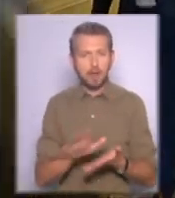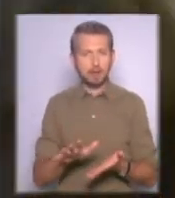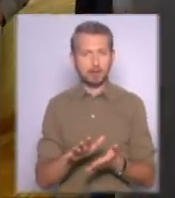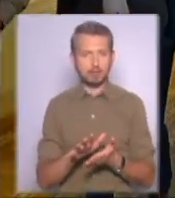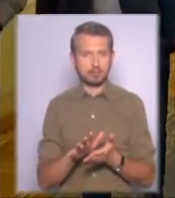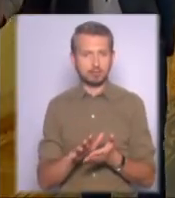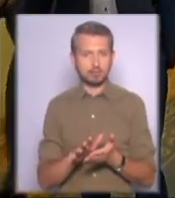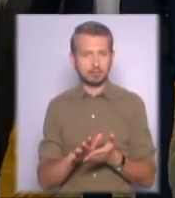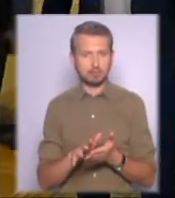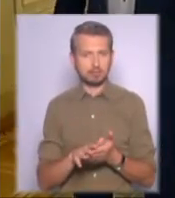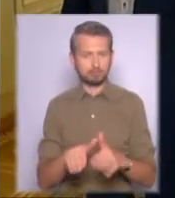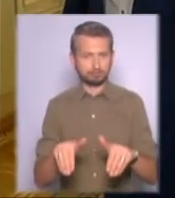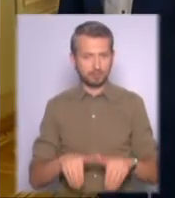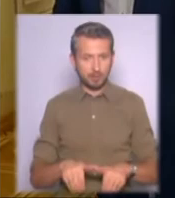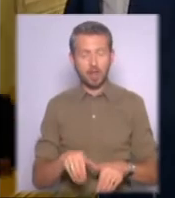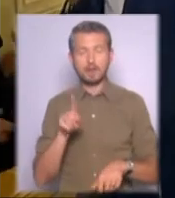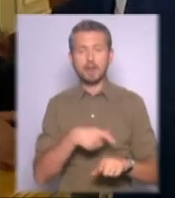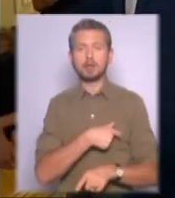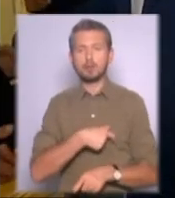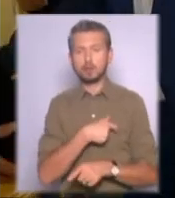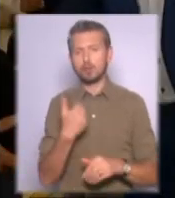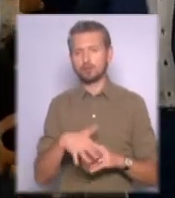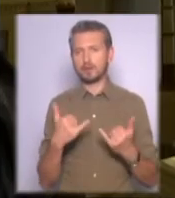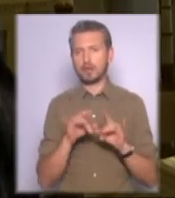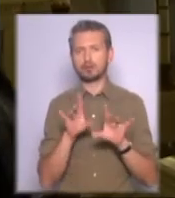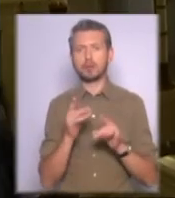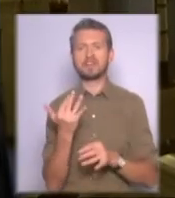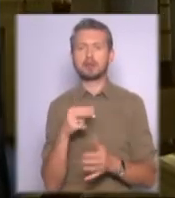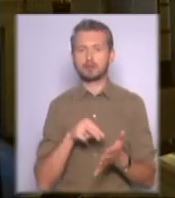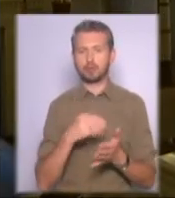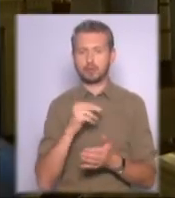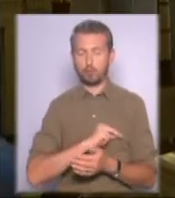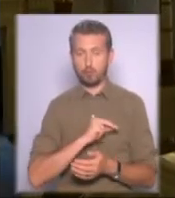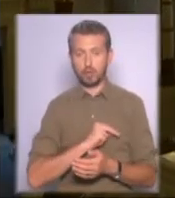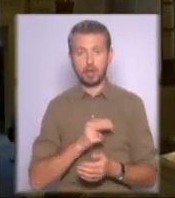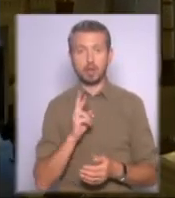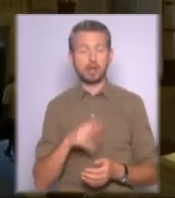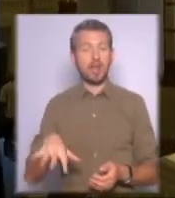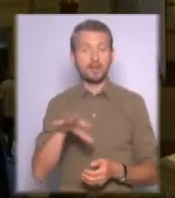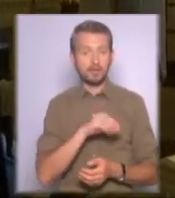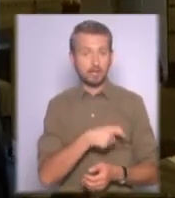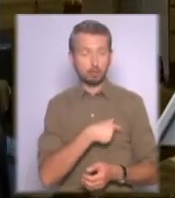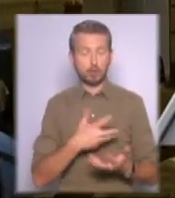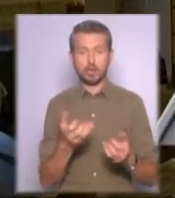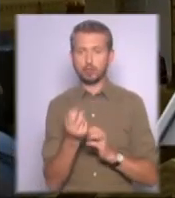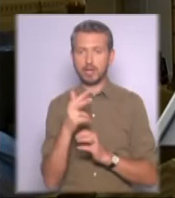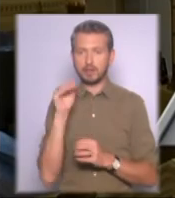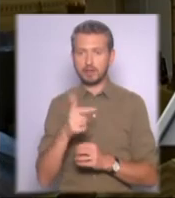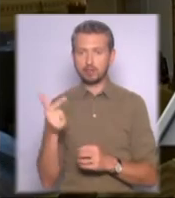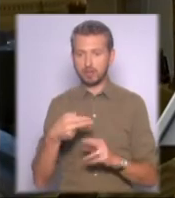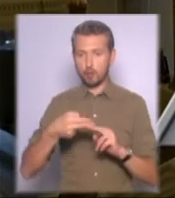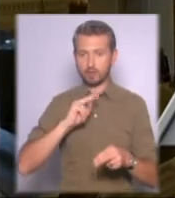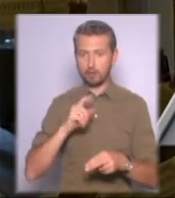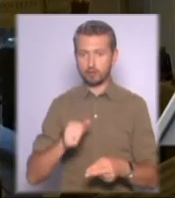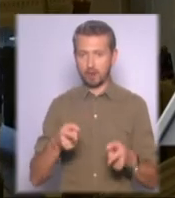деякі обранці вже зараз розповідають, в яку копійку обходяться державі. Як всі депутати отримують 13 тисяч гривень компенсацію за житло